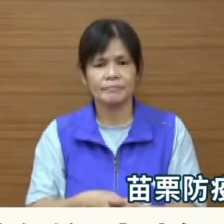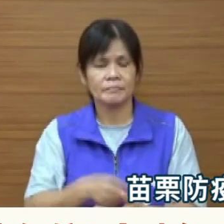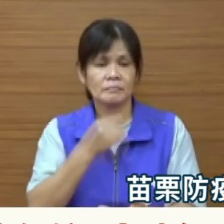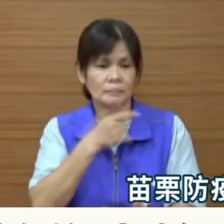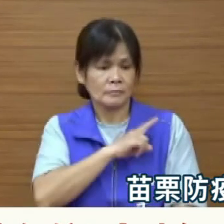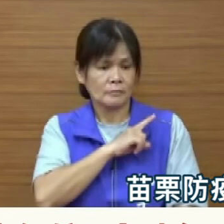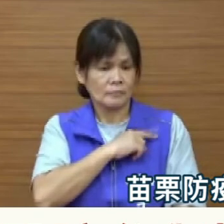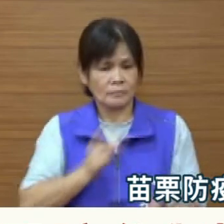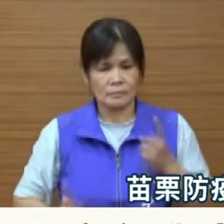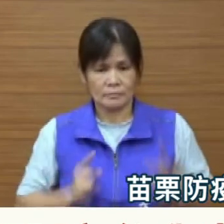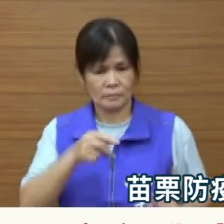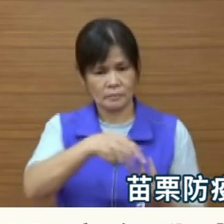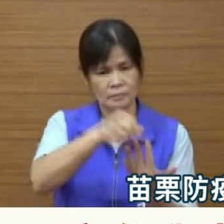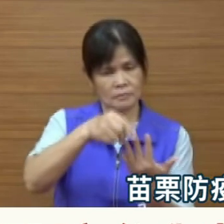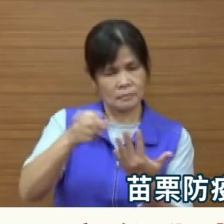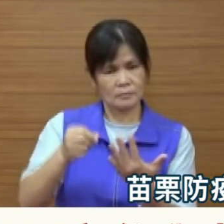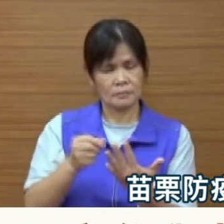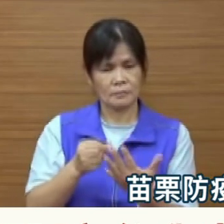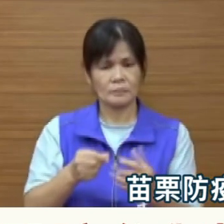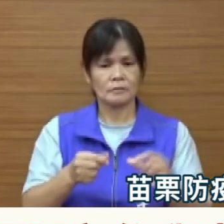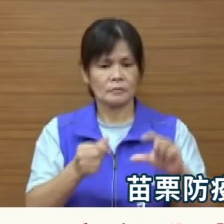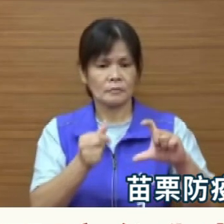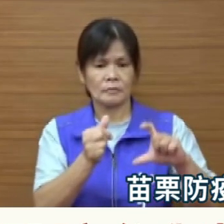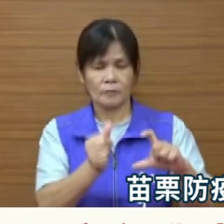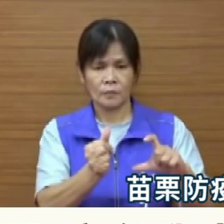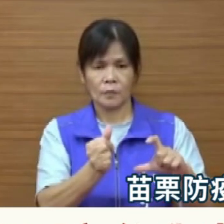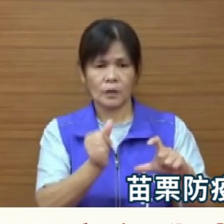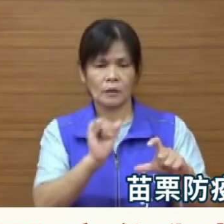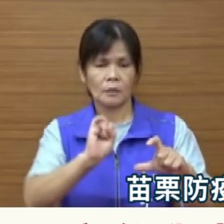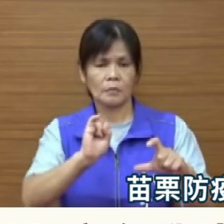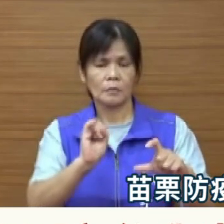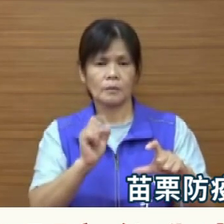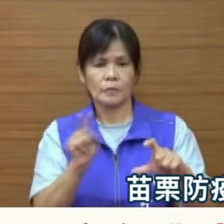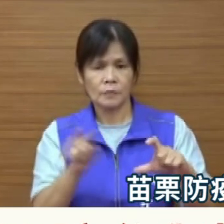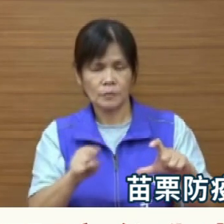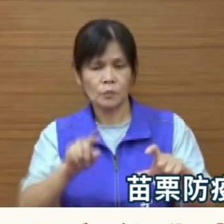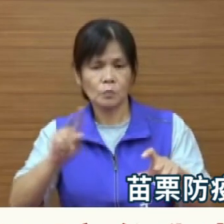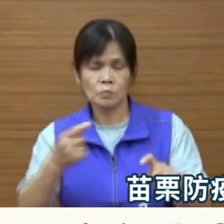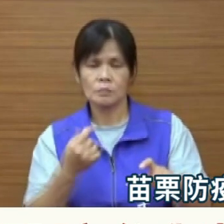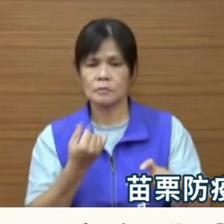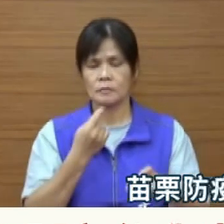并可以选择这个或 A 剂或莫德纳